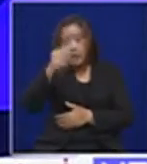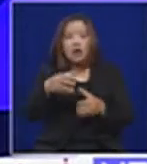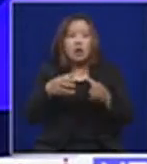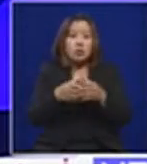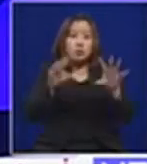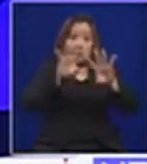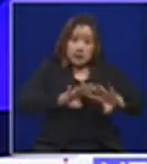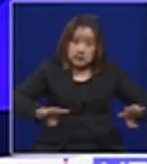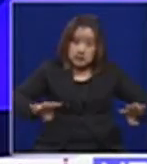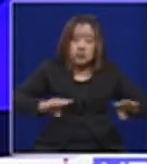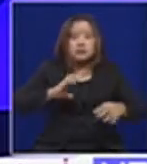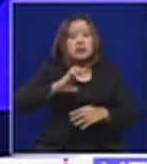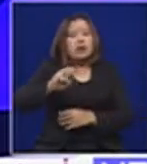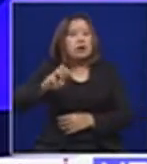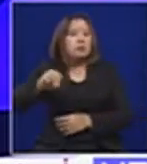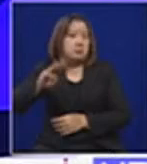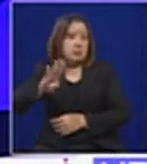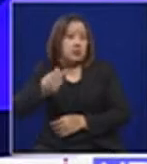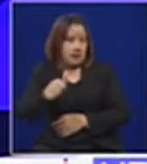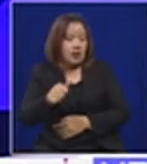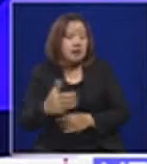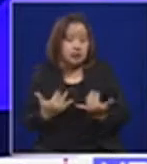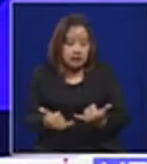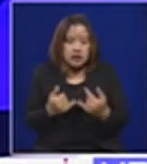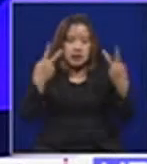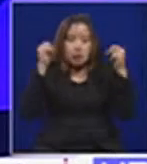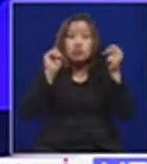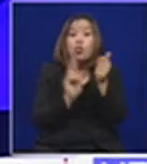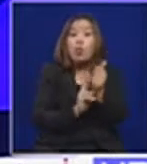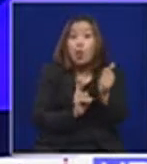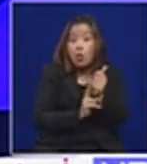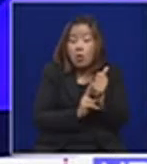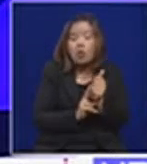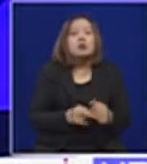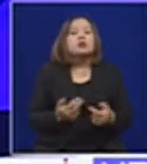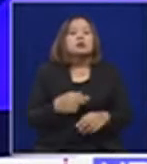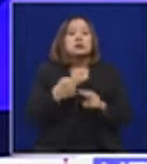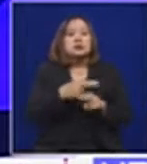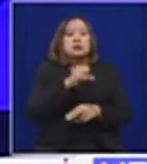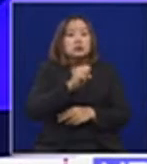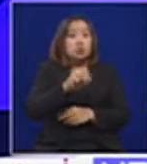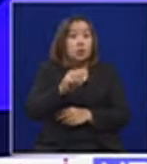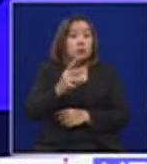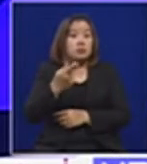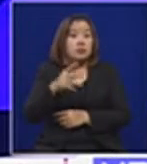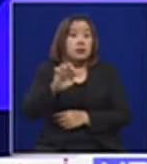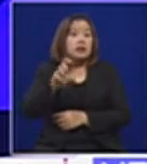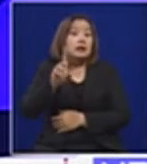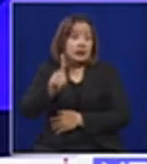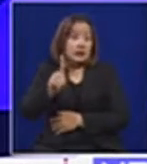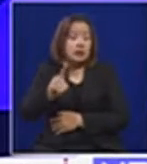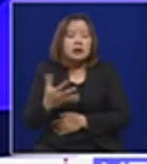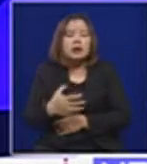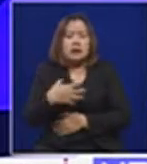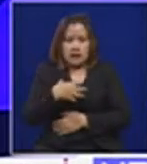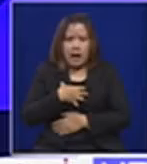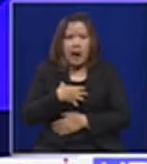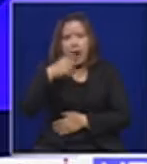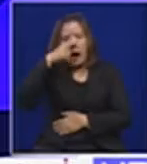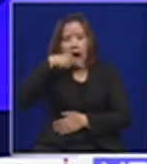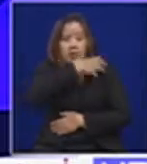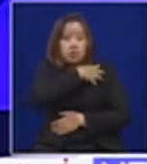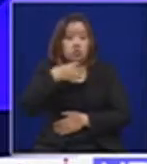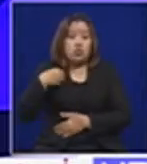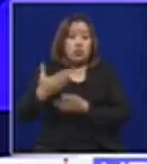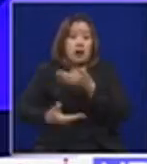นะครับซึ่งกรณีดังกล่าวนี่ท่านรองนายกรัฐมนตรีสมคิดจาตุศรีเพชรทักษ์ก็เน้นให้ทูตพาณิชย์เร่งดำเนินการติด